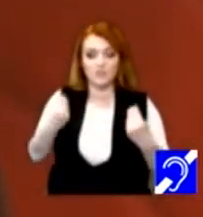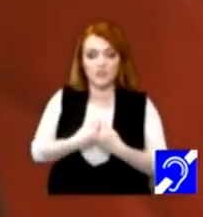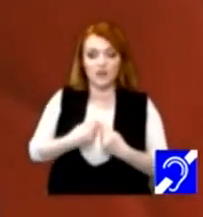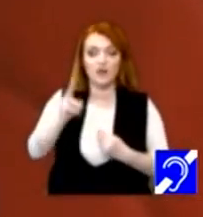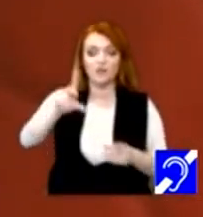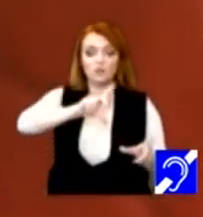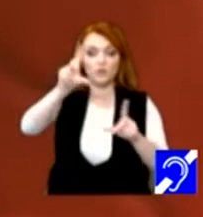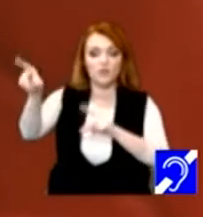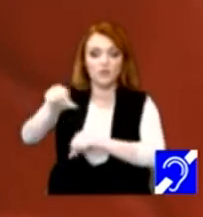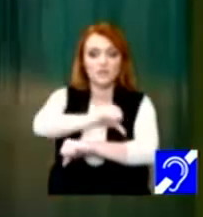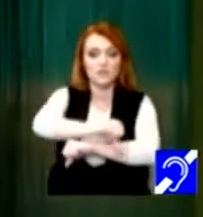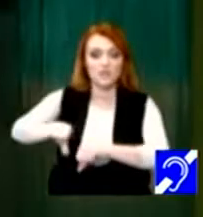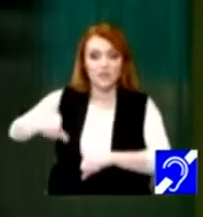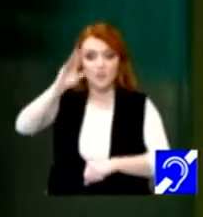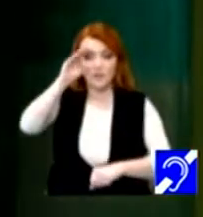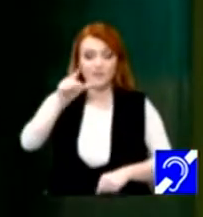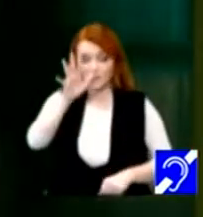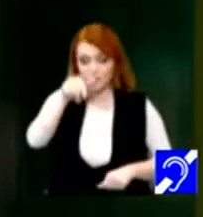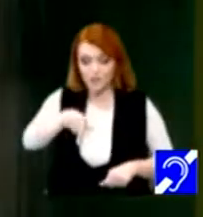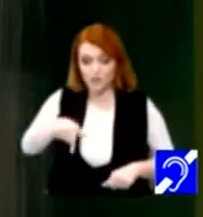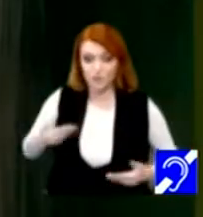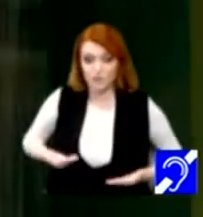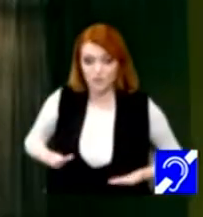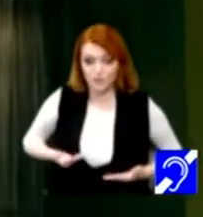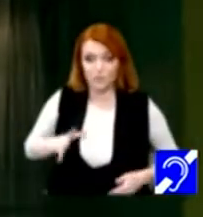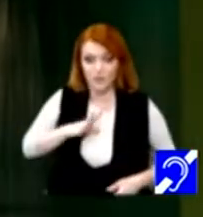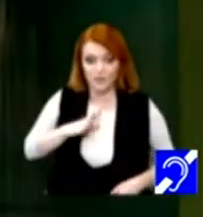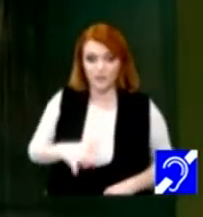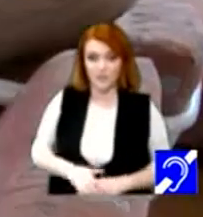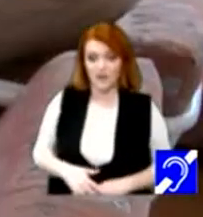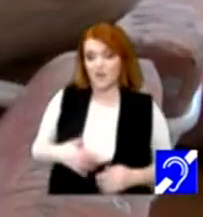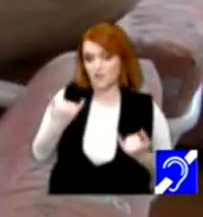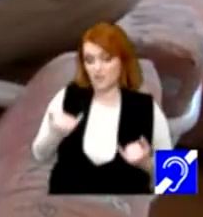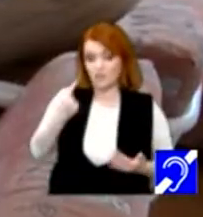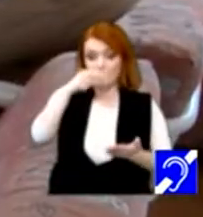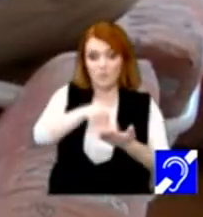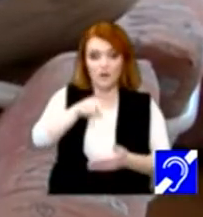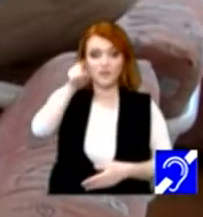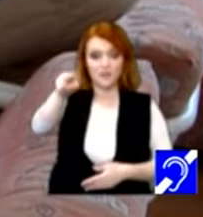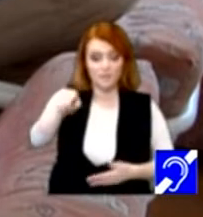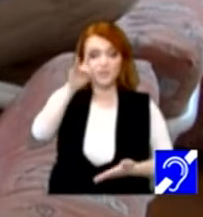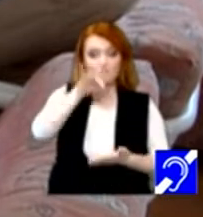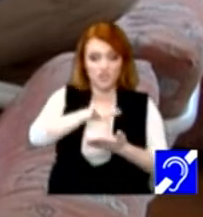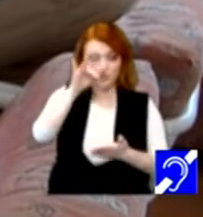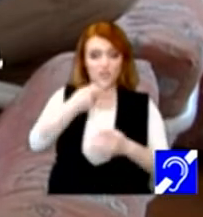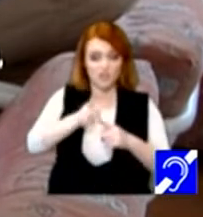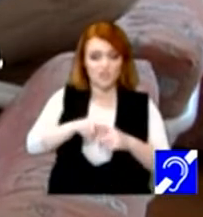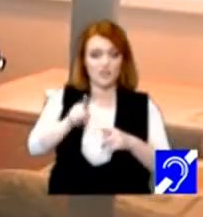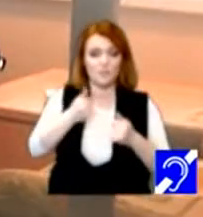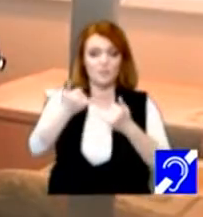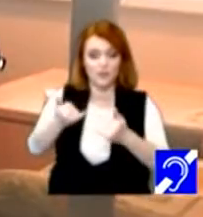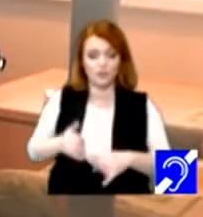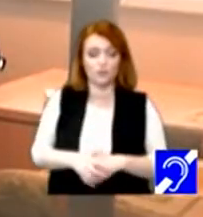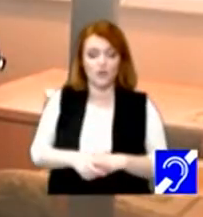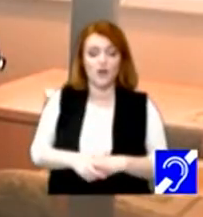hotare. Bărbatul este din Chișinău, iar în urmă cu câteva zile a ajuns la centrul de găzduire a persoanelor fără domiciliu.